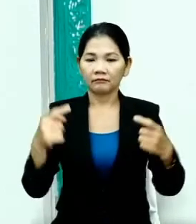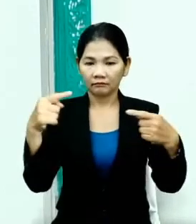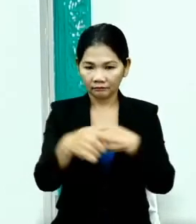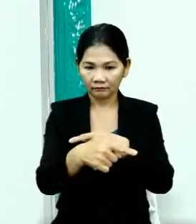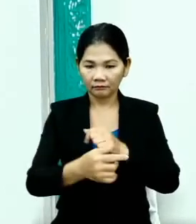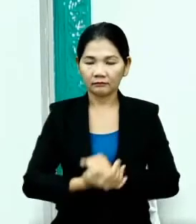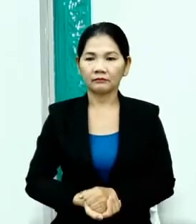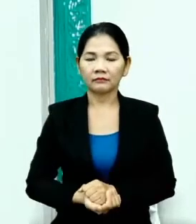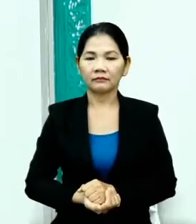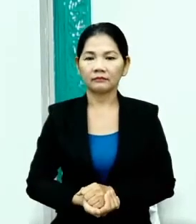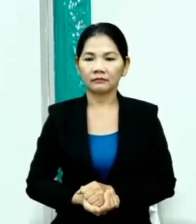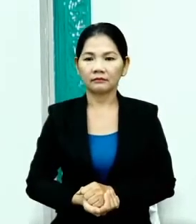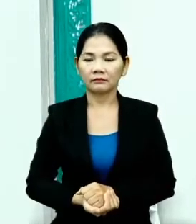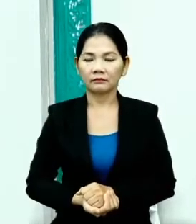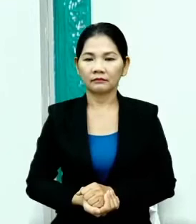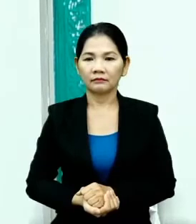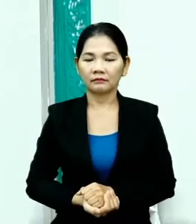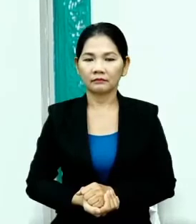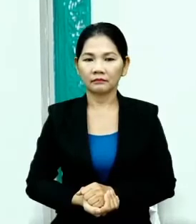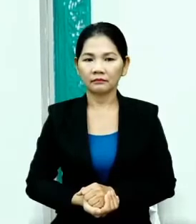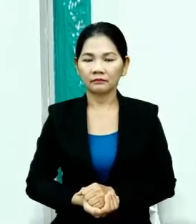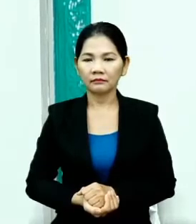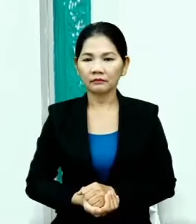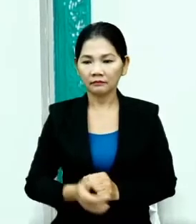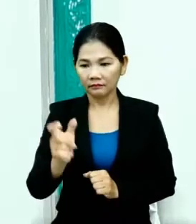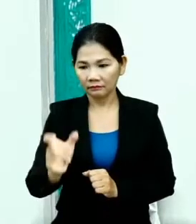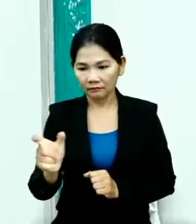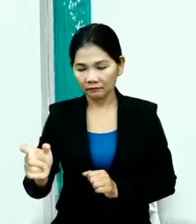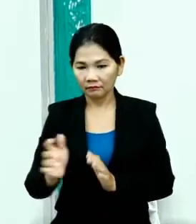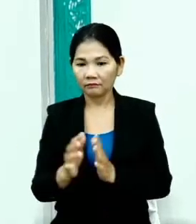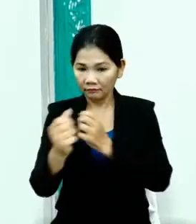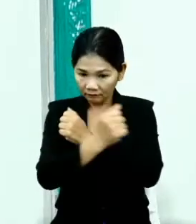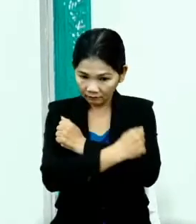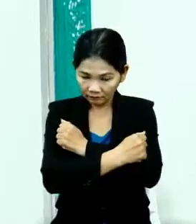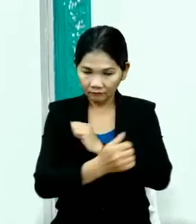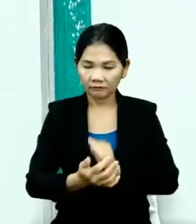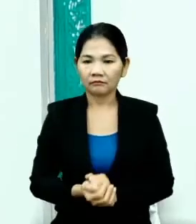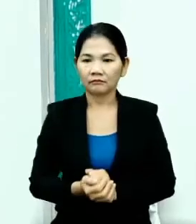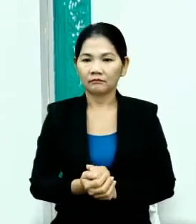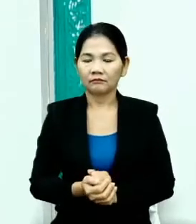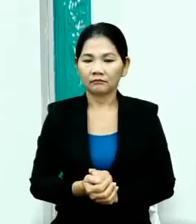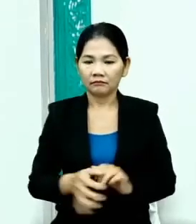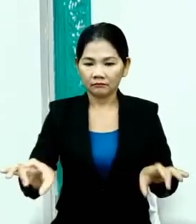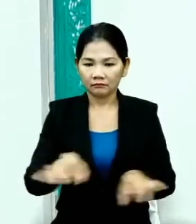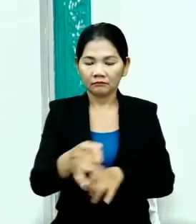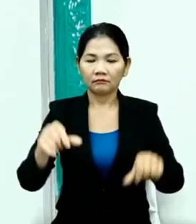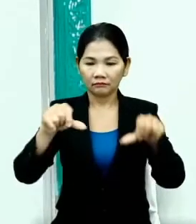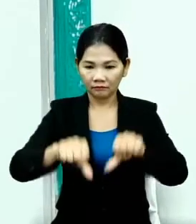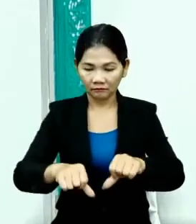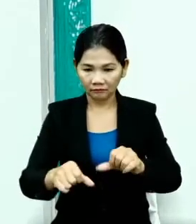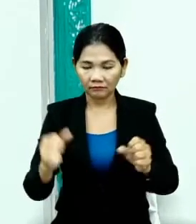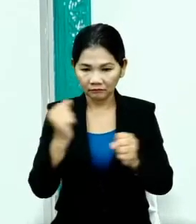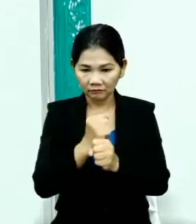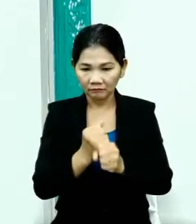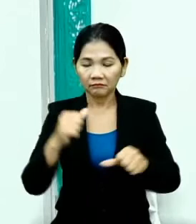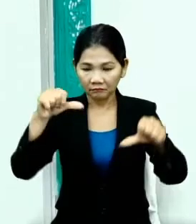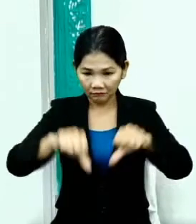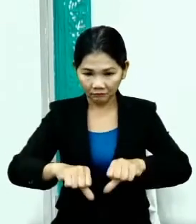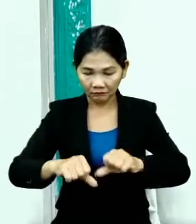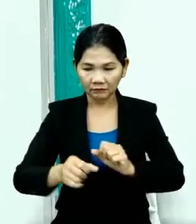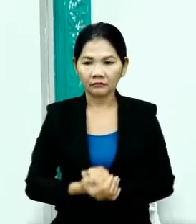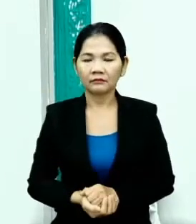bình. Chà. Mình đưa ra dương sở lãnh này. Đó bây ẩm bừa cọ bình. Con sở lãnh ẩm bừa cọ ấy